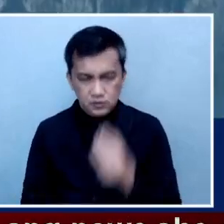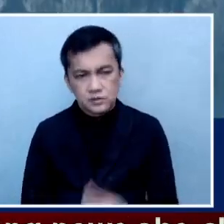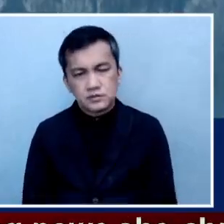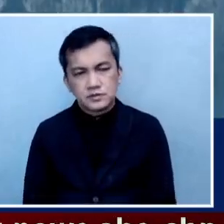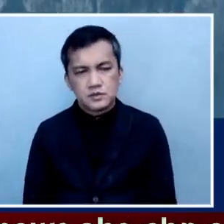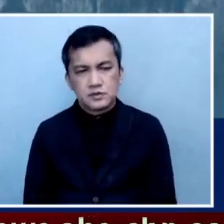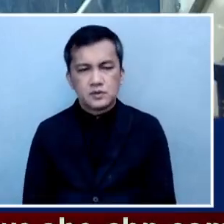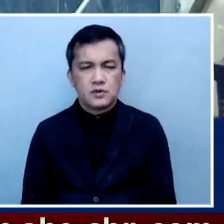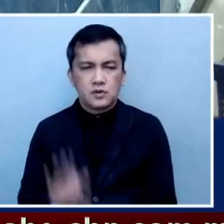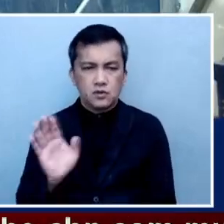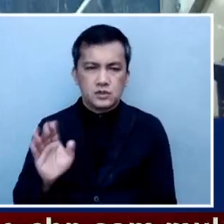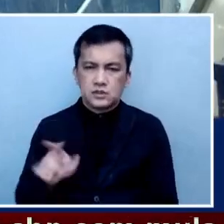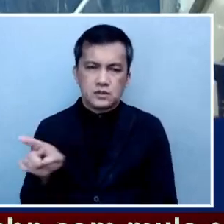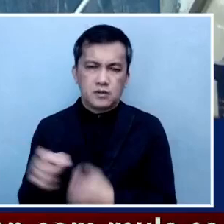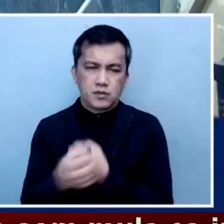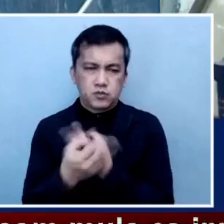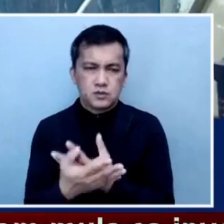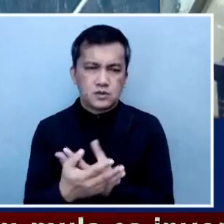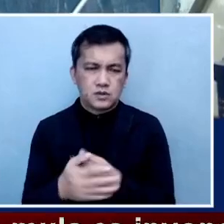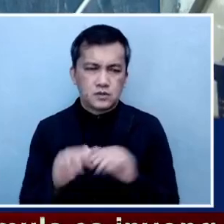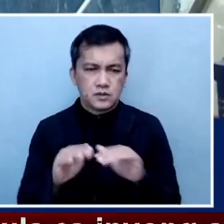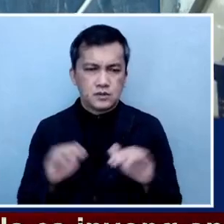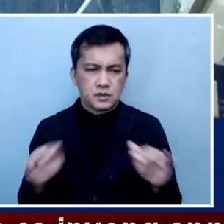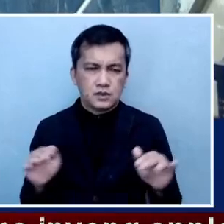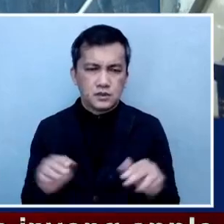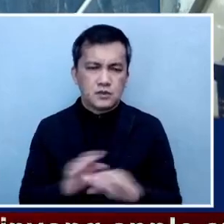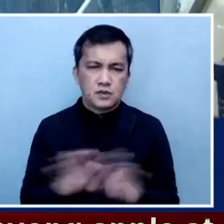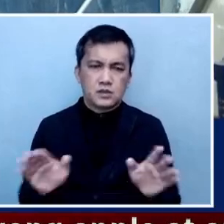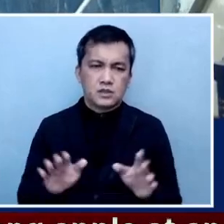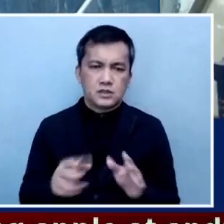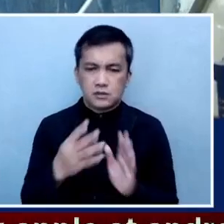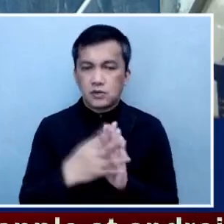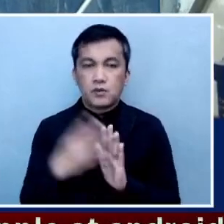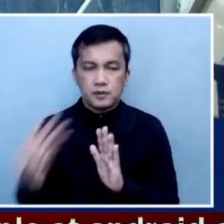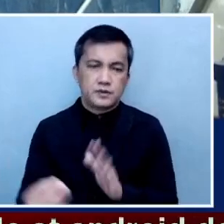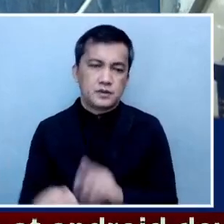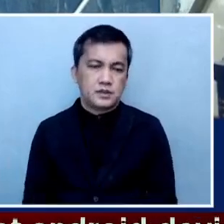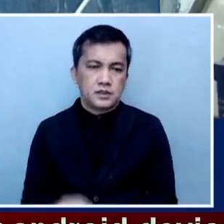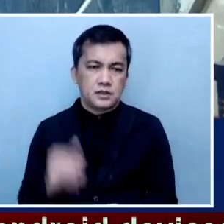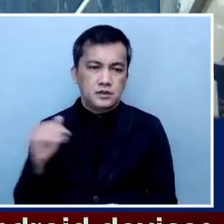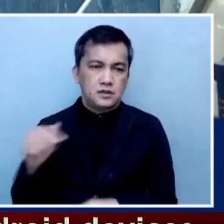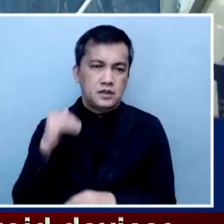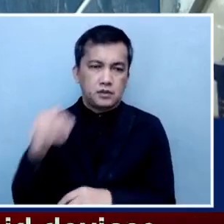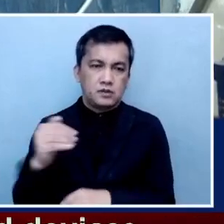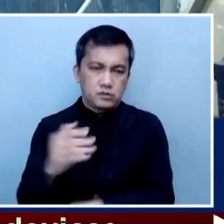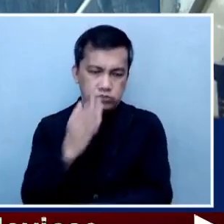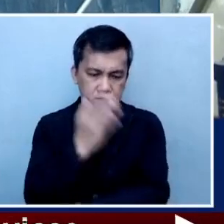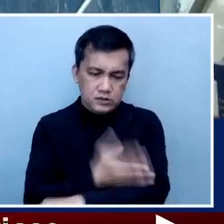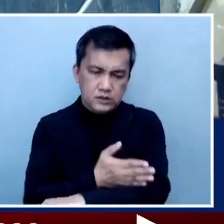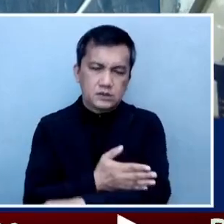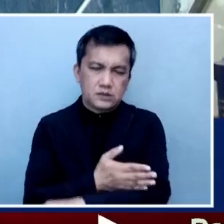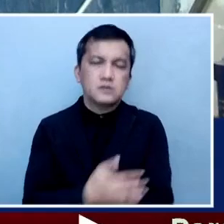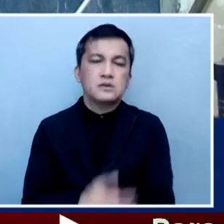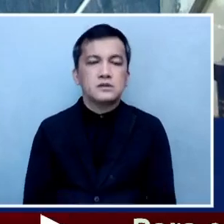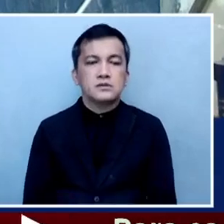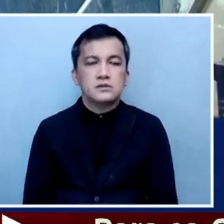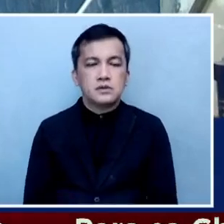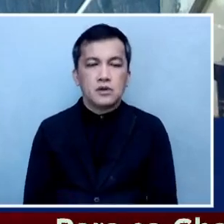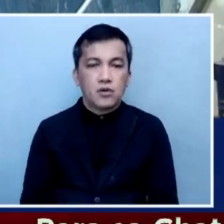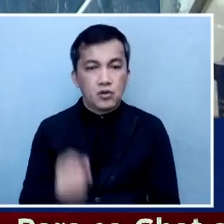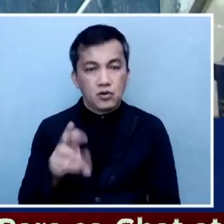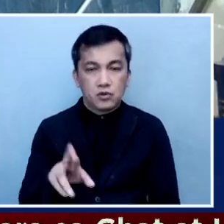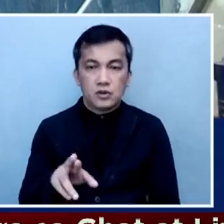sila magpaputok. Mga bata rin, huwag na rin gumaya para hindi rin sila maputulan ng mga kamay o namang